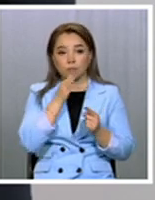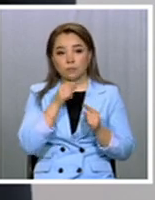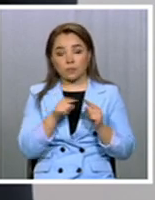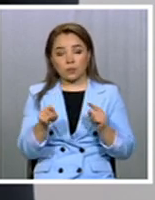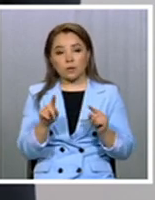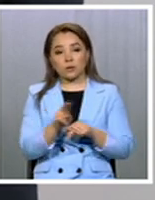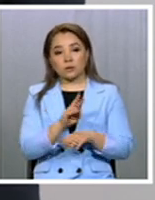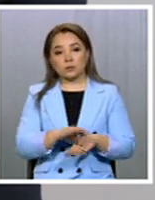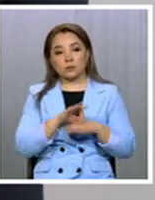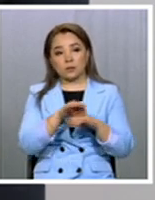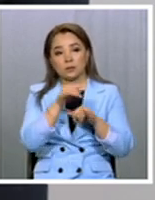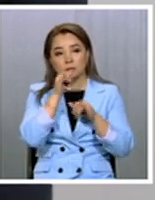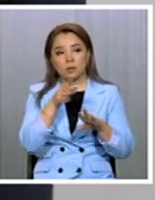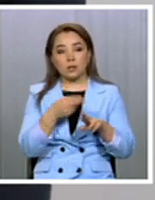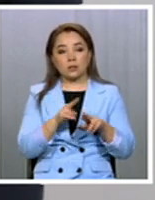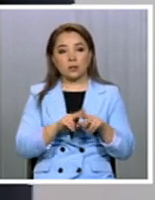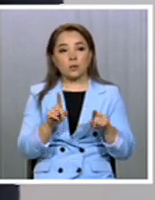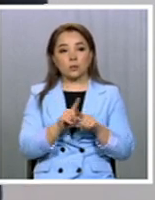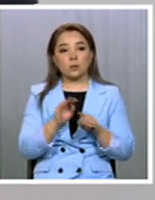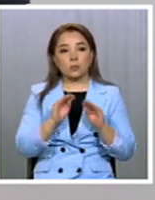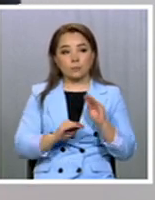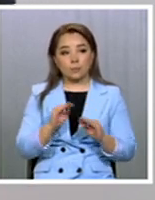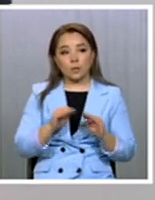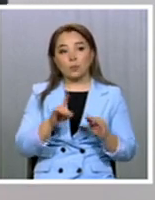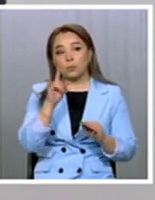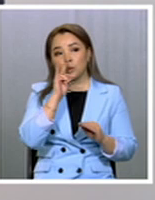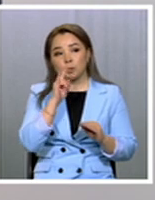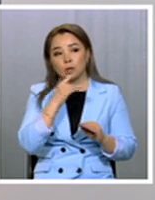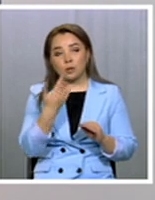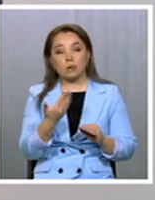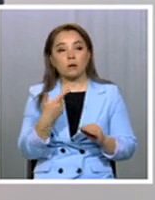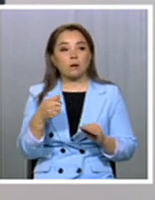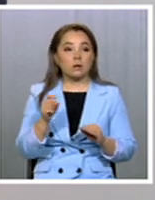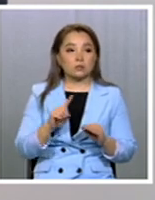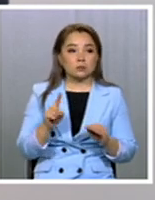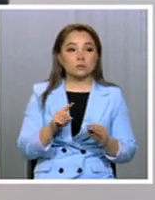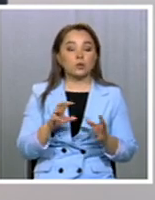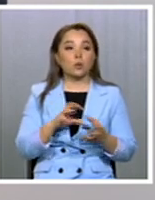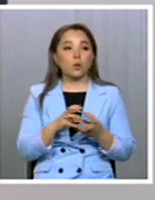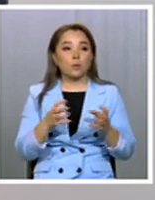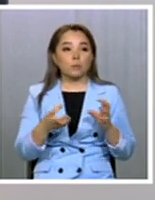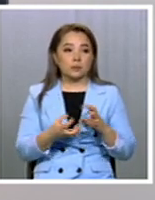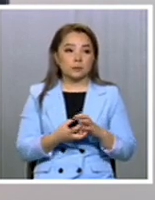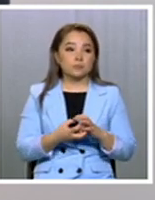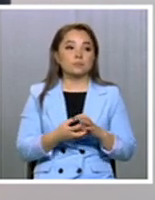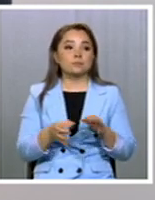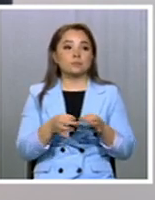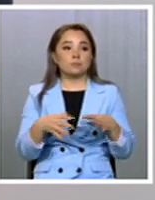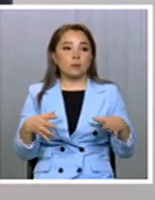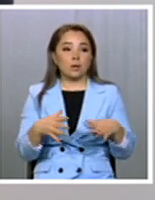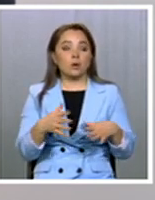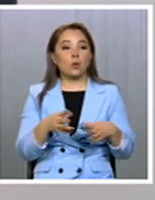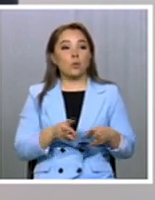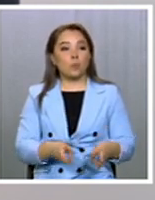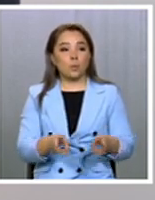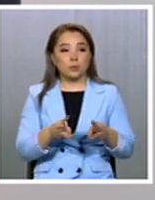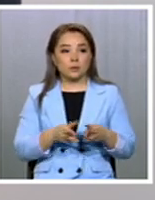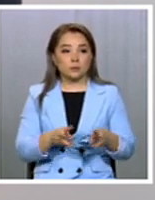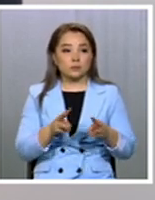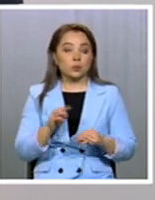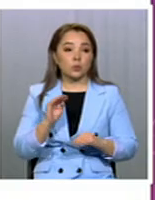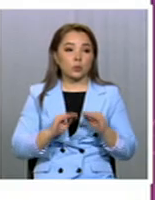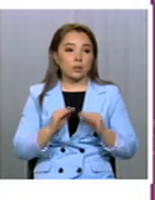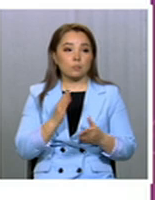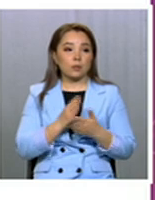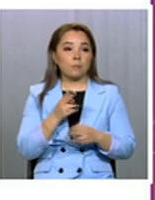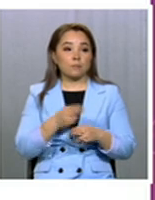келмейтін табиғат ресурстары жатады. Оларға мұнай, газ, көмір, ядролық отын, құрамында металы